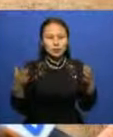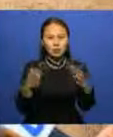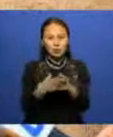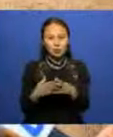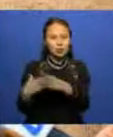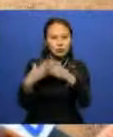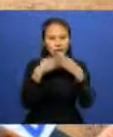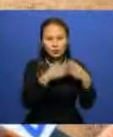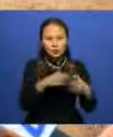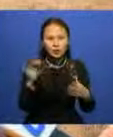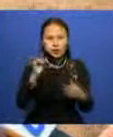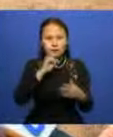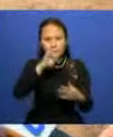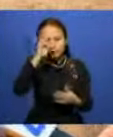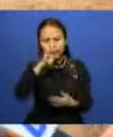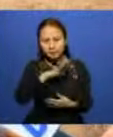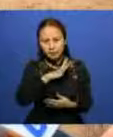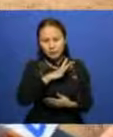барды. Бір айдай